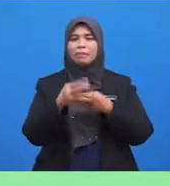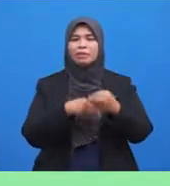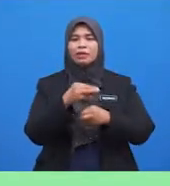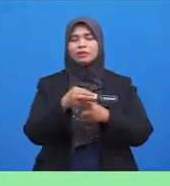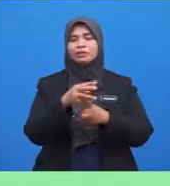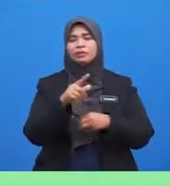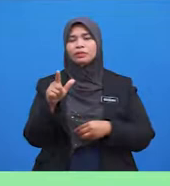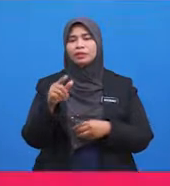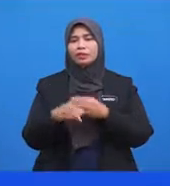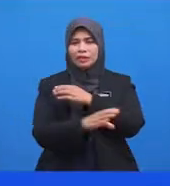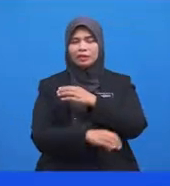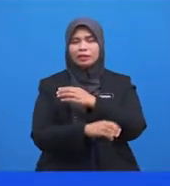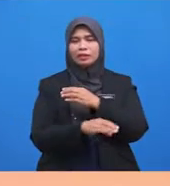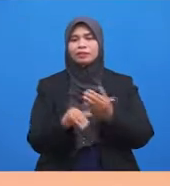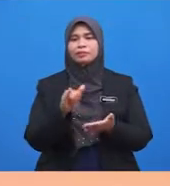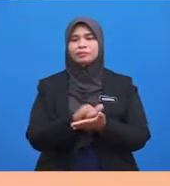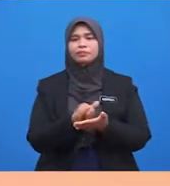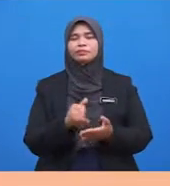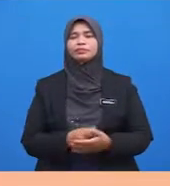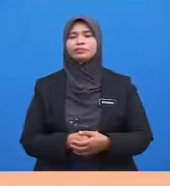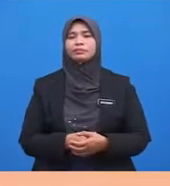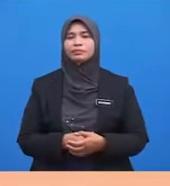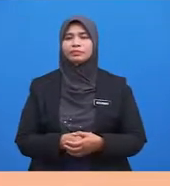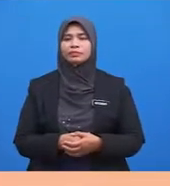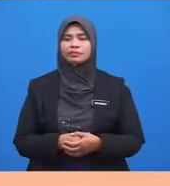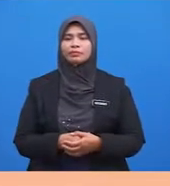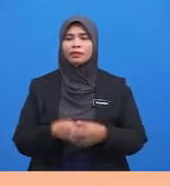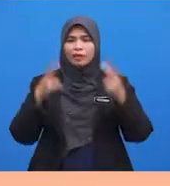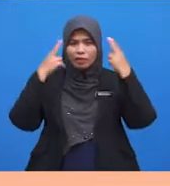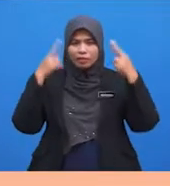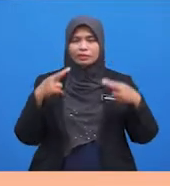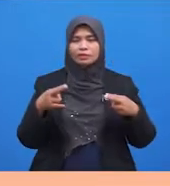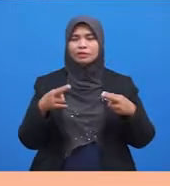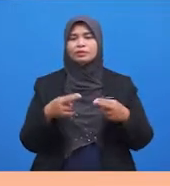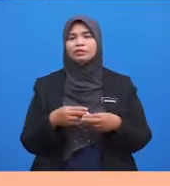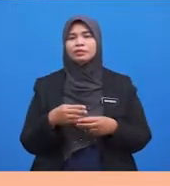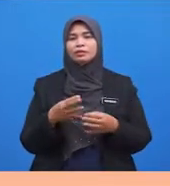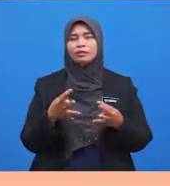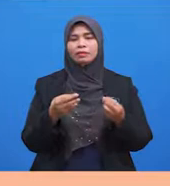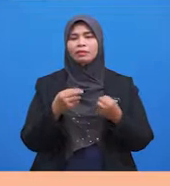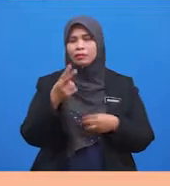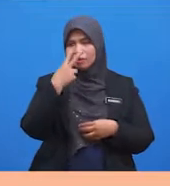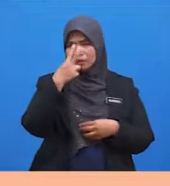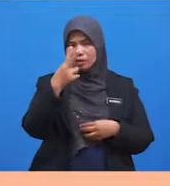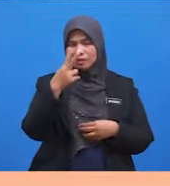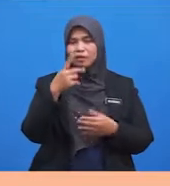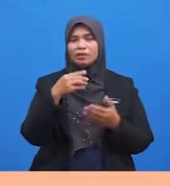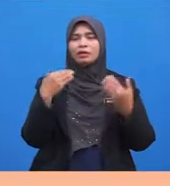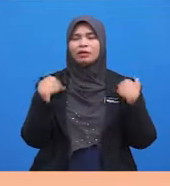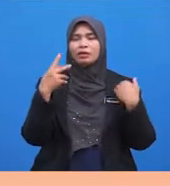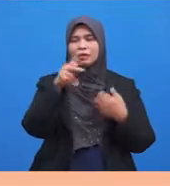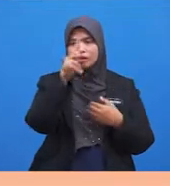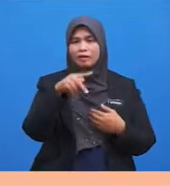negara tersebut. Baiklah, Ustazah, ingin lihat